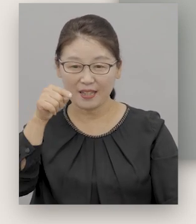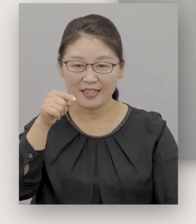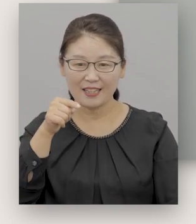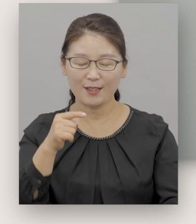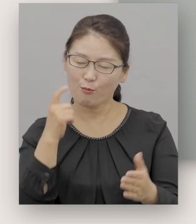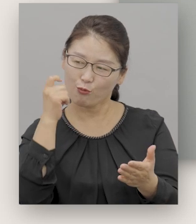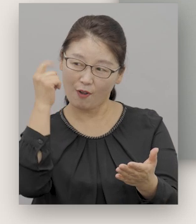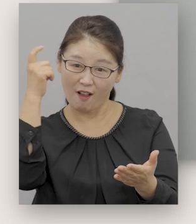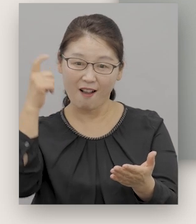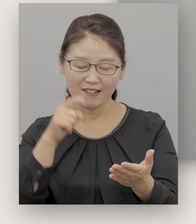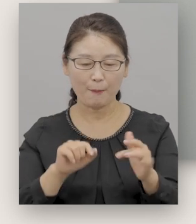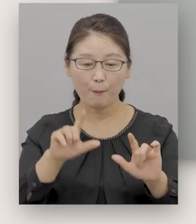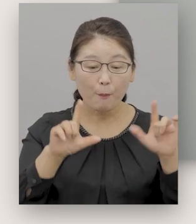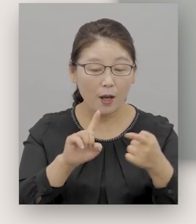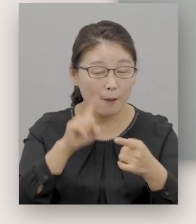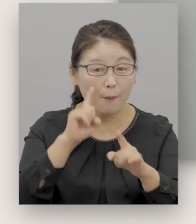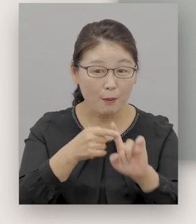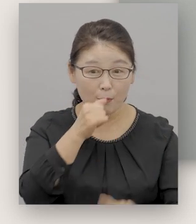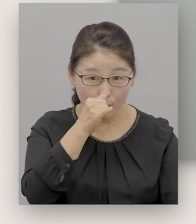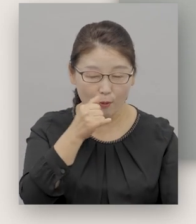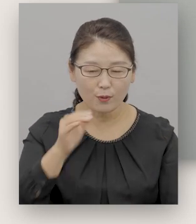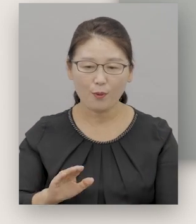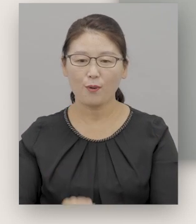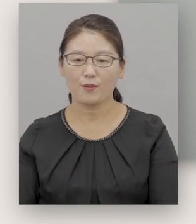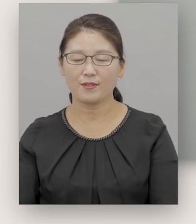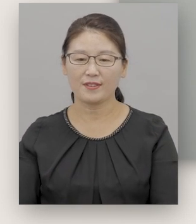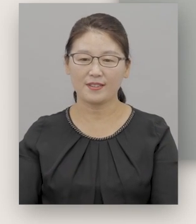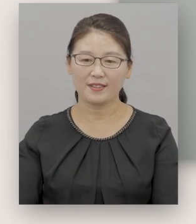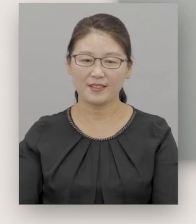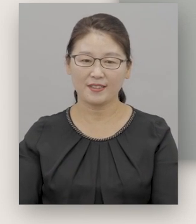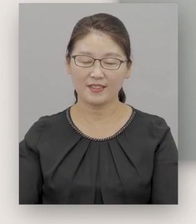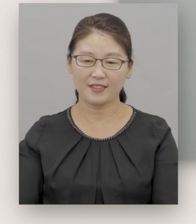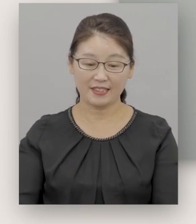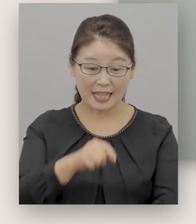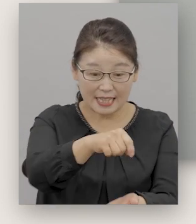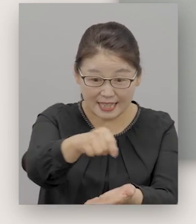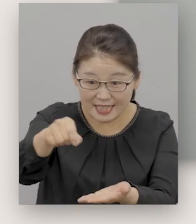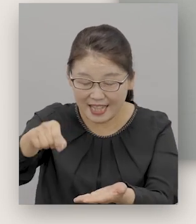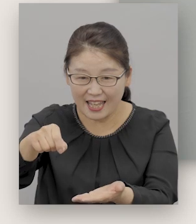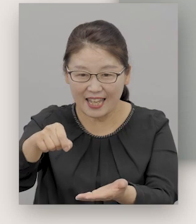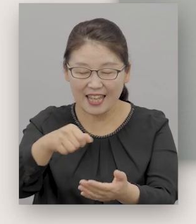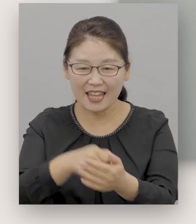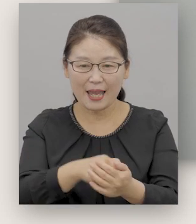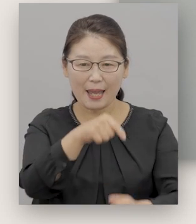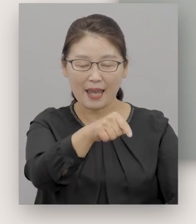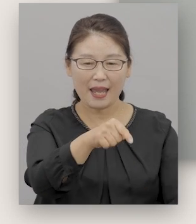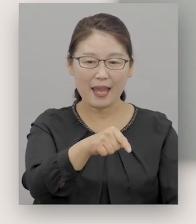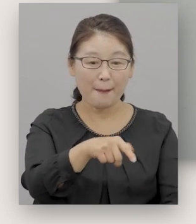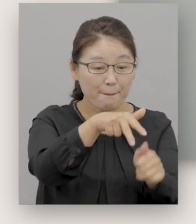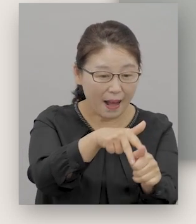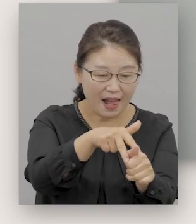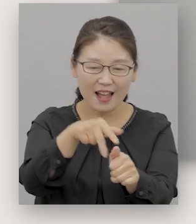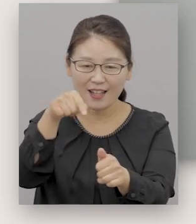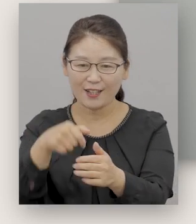그런 것에도 관심이 많았지만 어떤 그 체스의 그 기수나 어떤 체스판